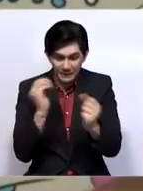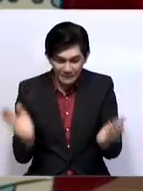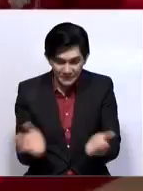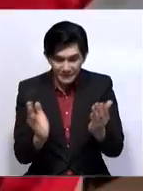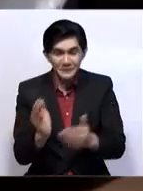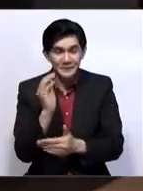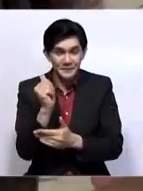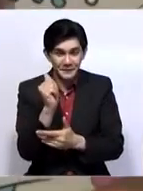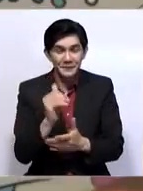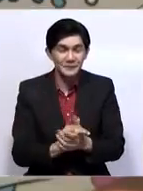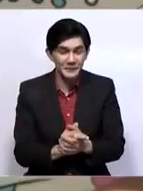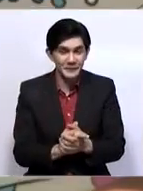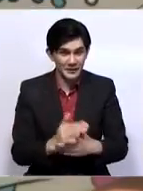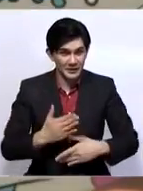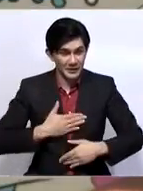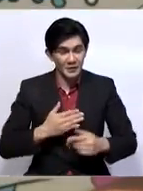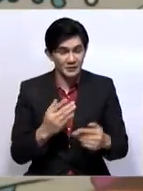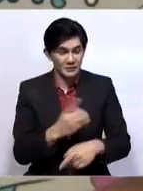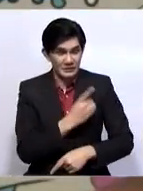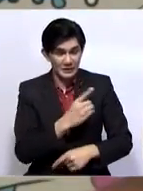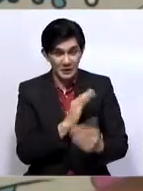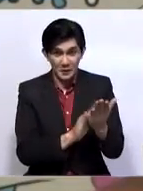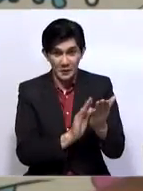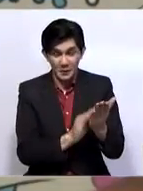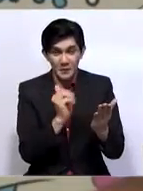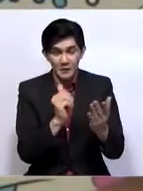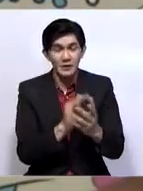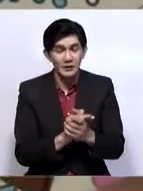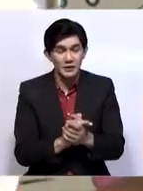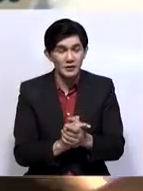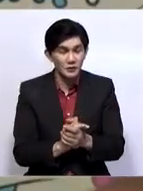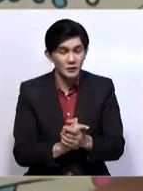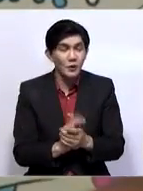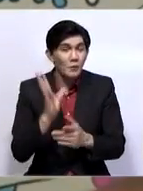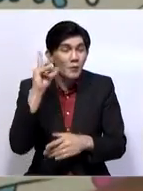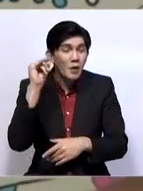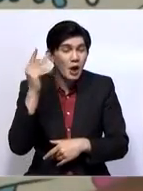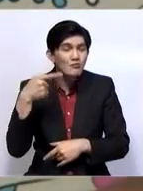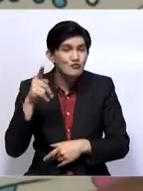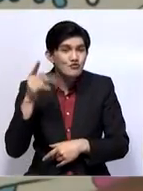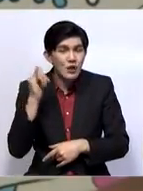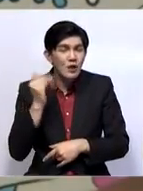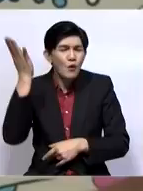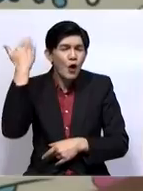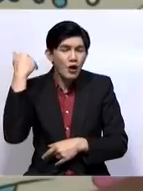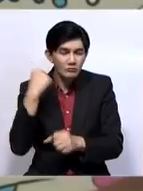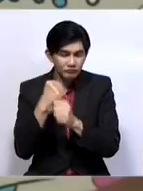สนุนเรื่องที่ดีเราควรยินดีกับสิ่งดีๆที่บรรพบุรุษได้สร้างเอาไว้นะคะ